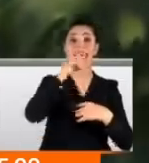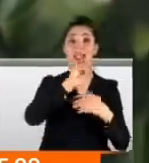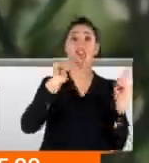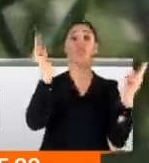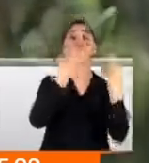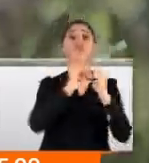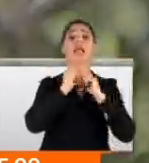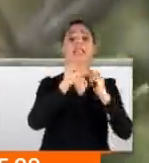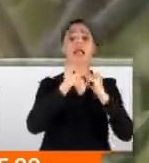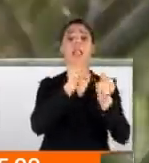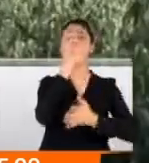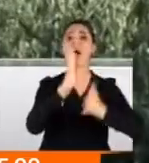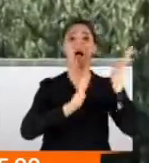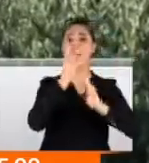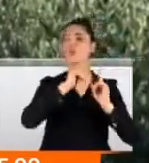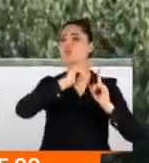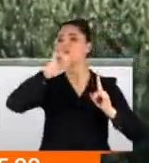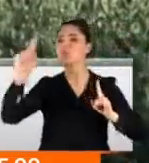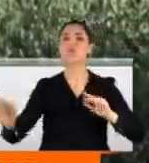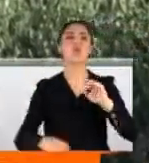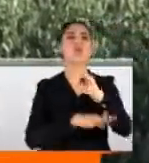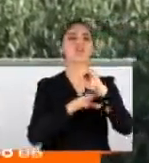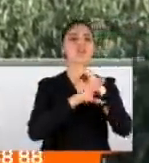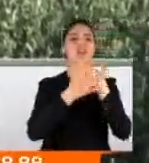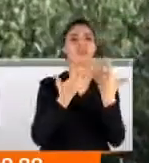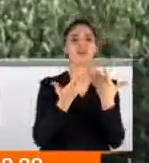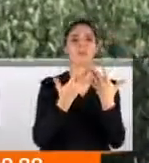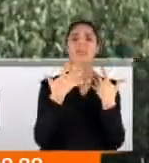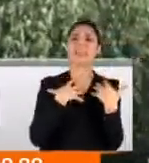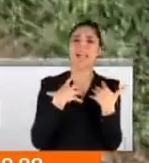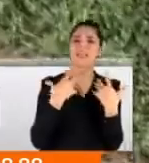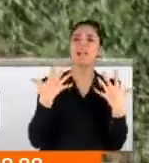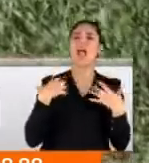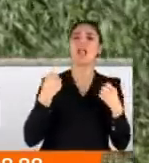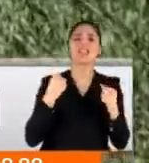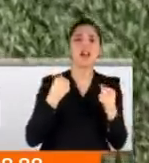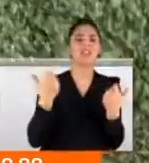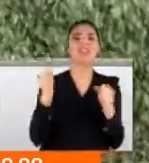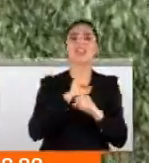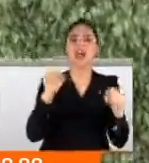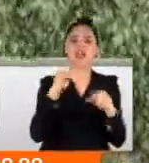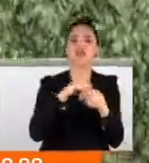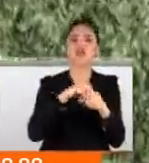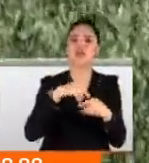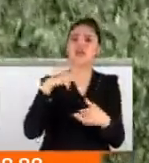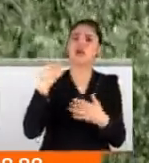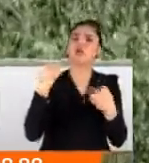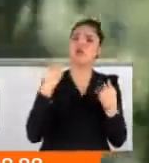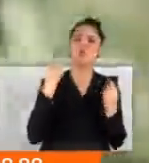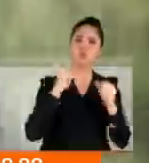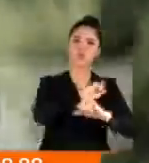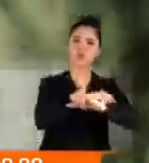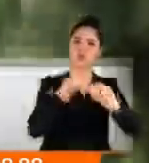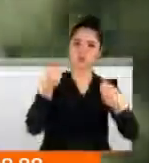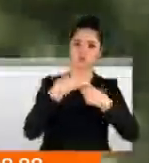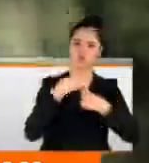en dayanıklı ağaçlardan. Uzun süreli yaşamlarını büyük ölçüde kendilerine hastalık ve zararlara karşı direnç kazandıran ve acı